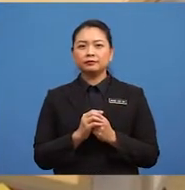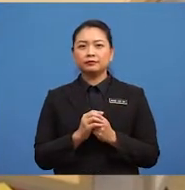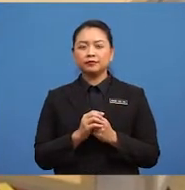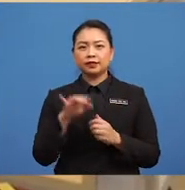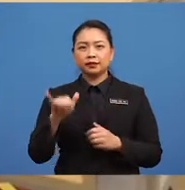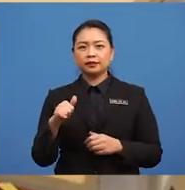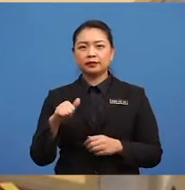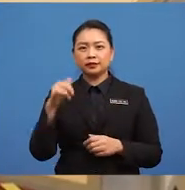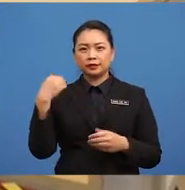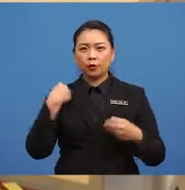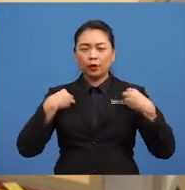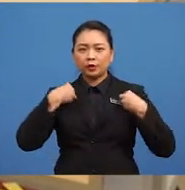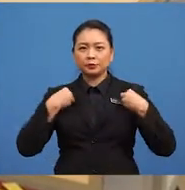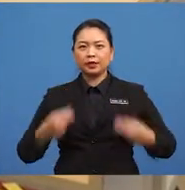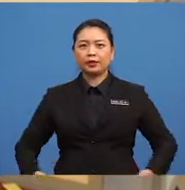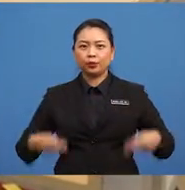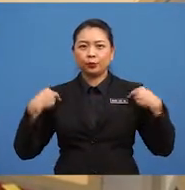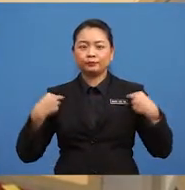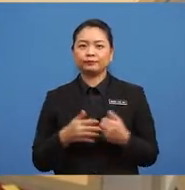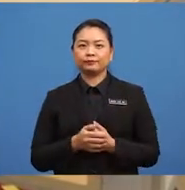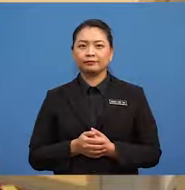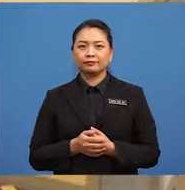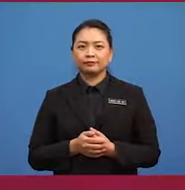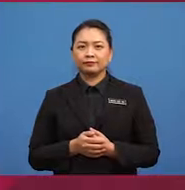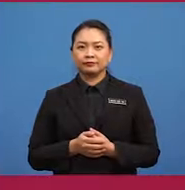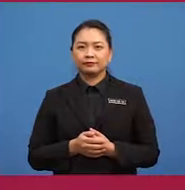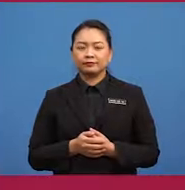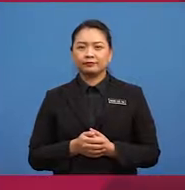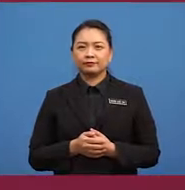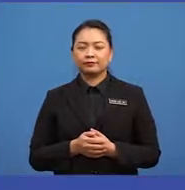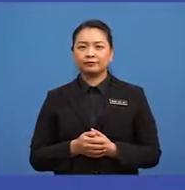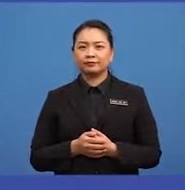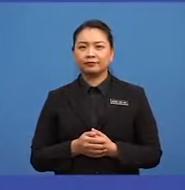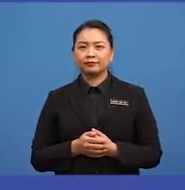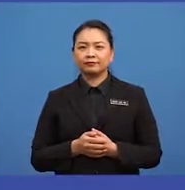mana telah kita letakkan lipas sebagai organisma hidup.